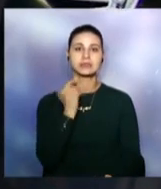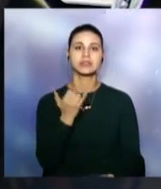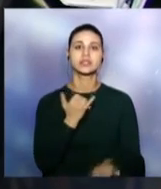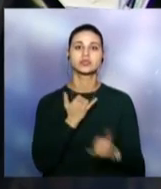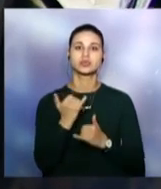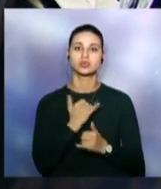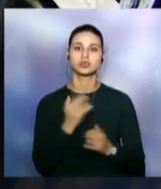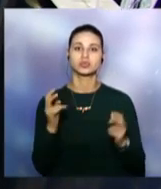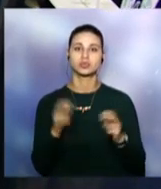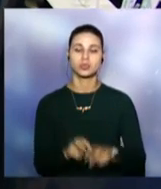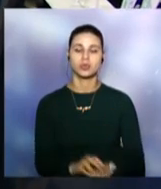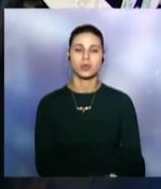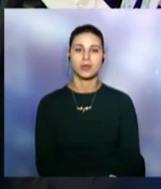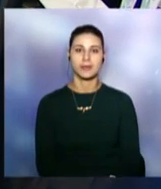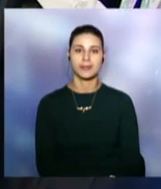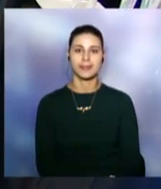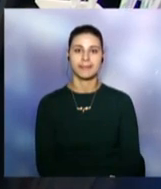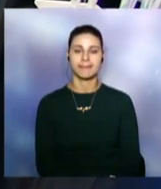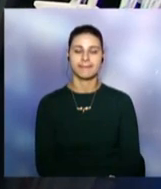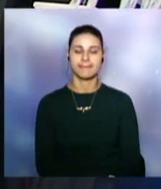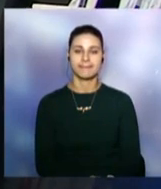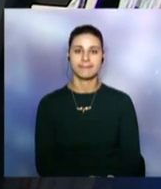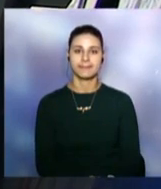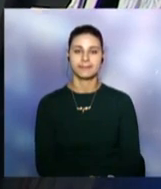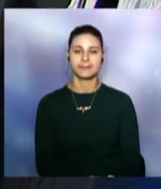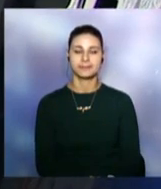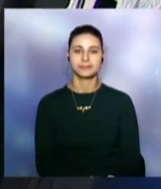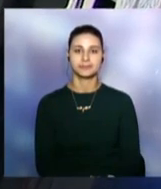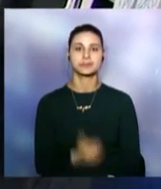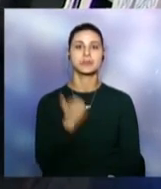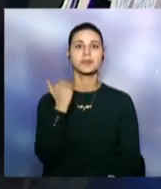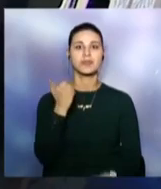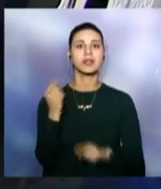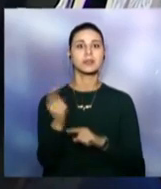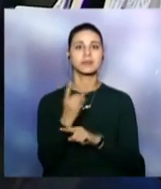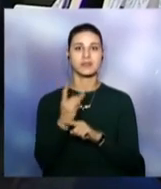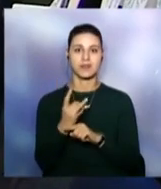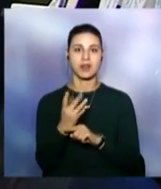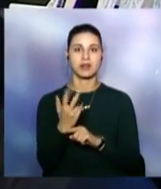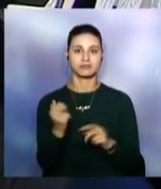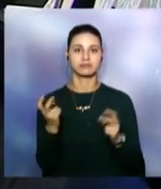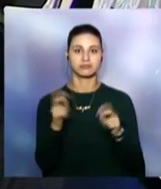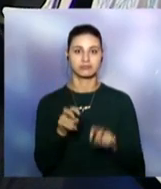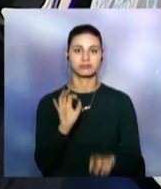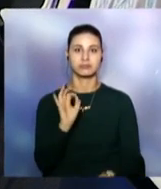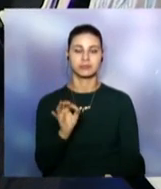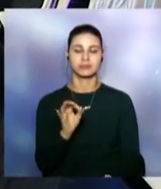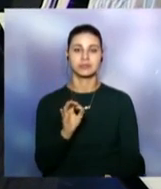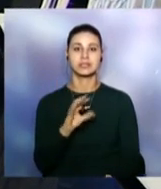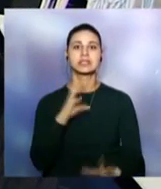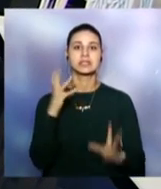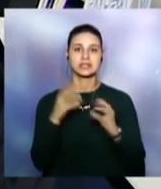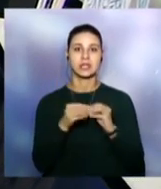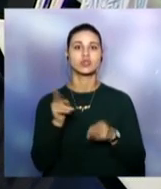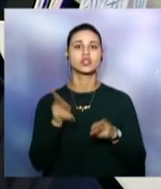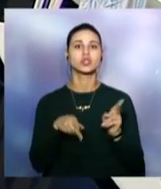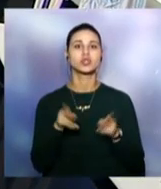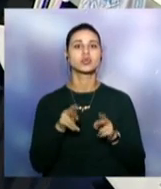სტუმრობა. დილამშვიდობისა, დაბზანდით. თქვენ პირველად ბზანდებით ჩვენს გადაცემაში, ზოგადად